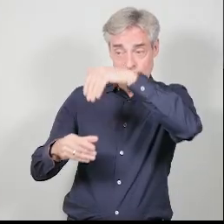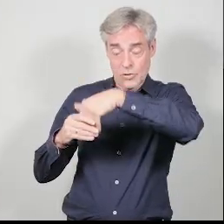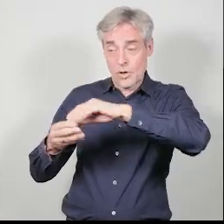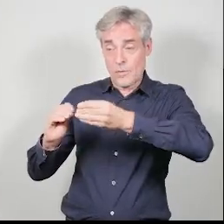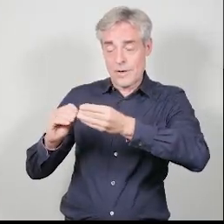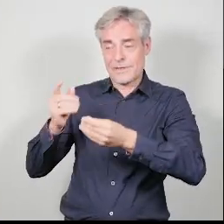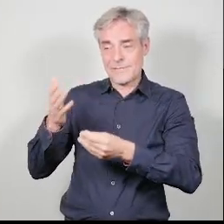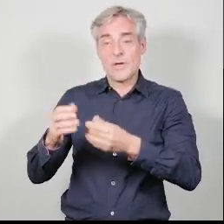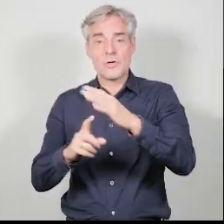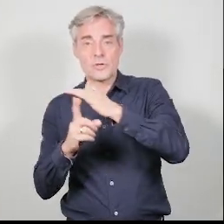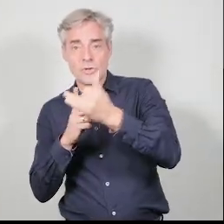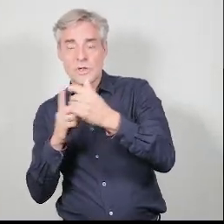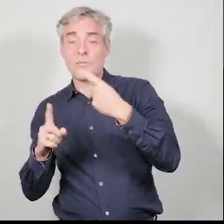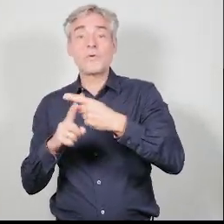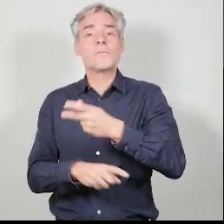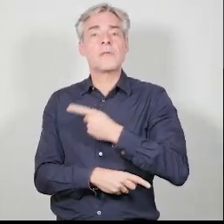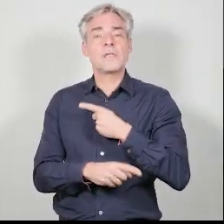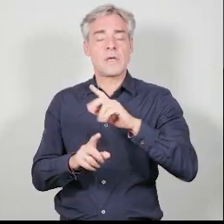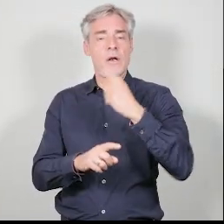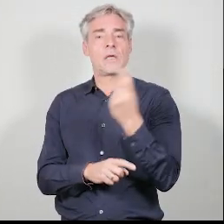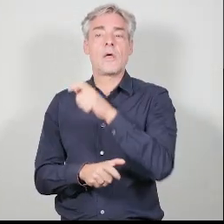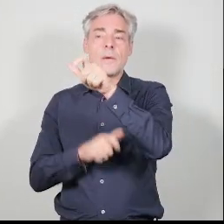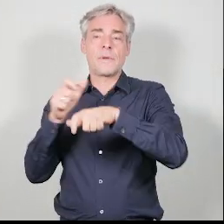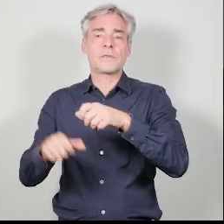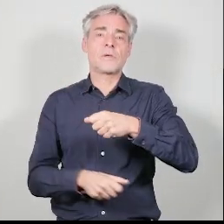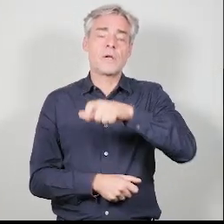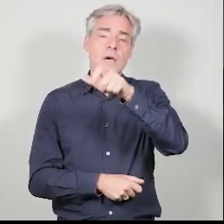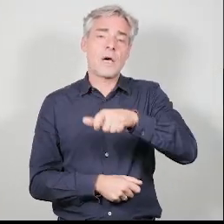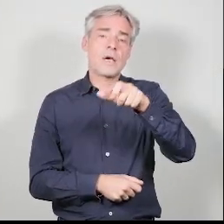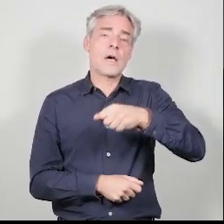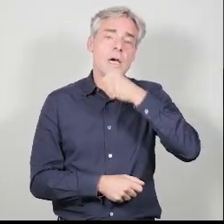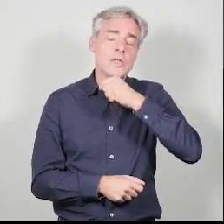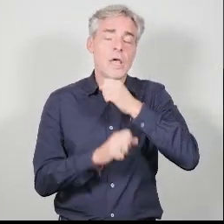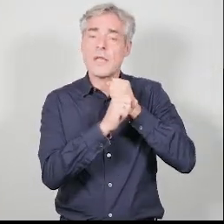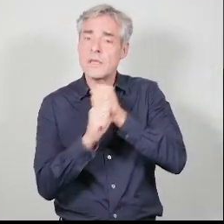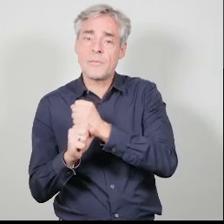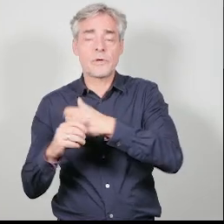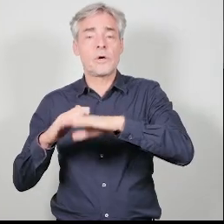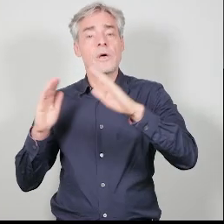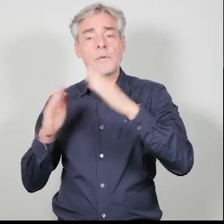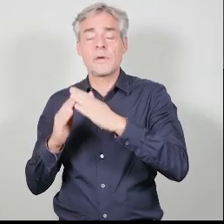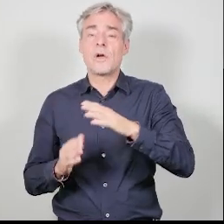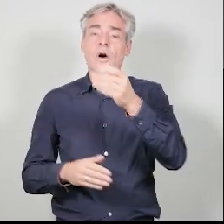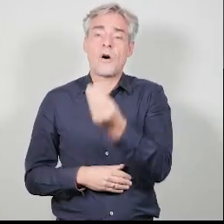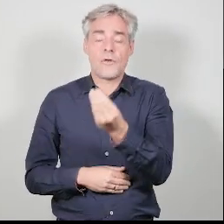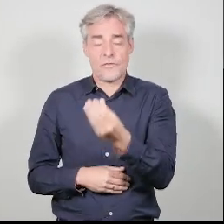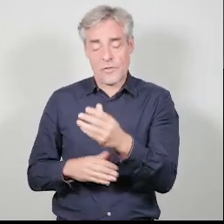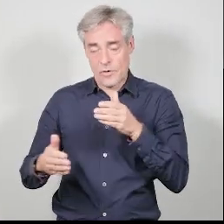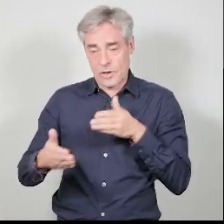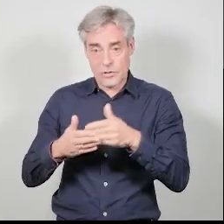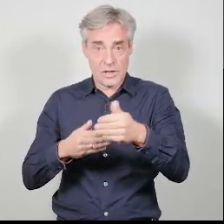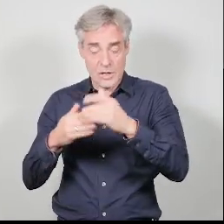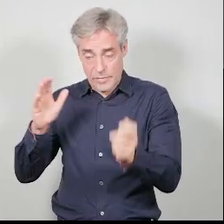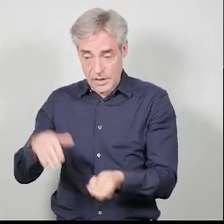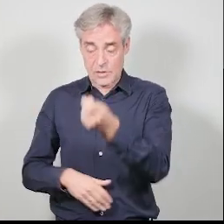étaient à la fois sociales et médicales. Donc héberger les personnes âgées dépendantes, éduquer les enfants handicapés, réadapter les